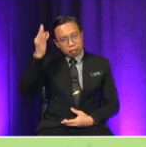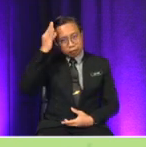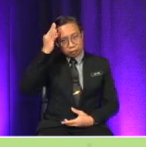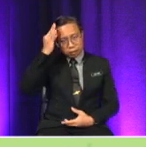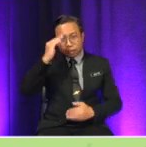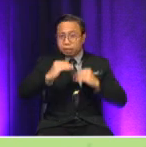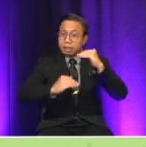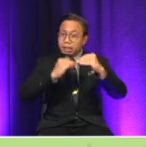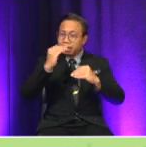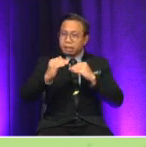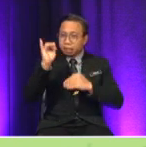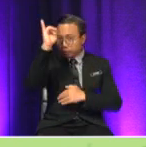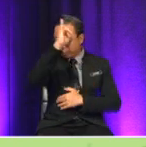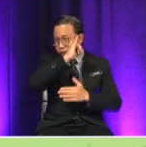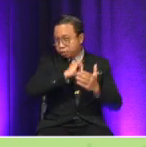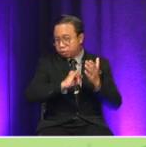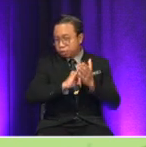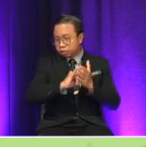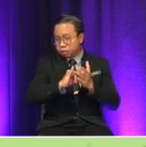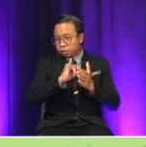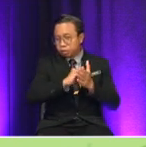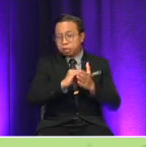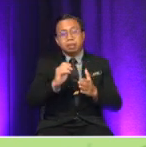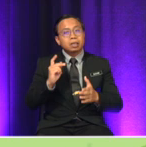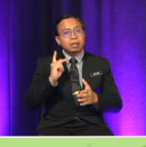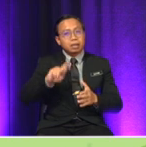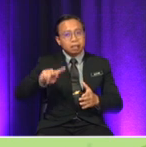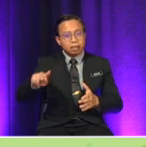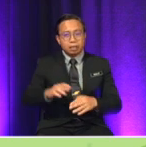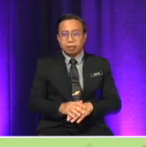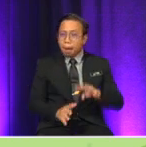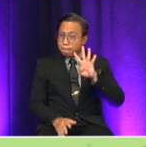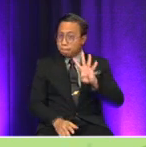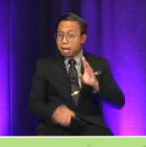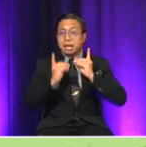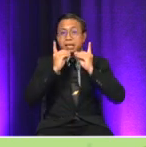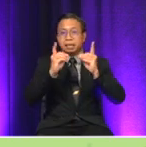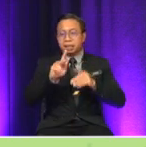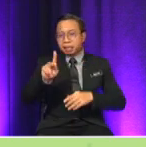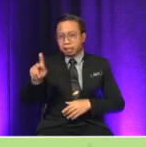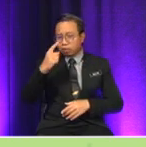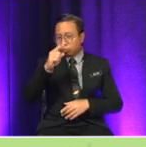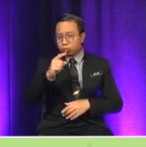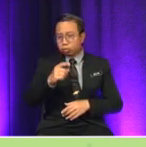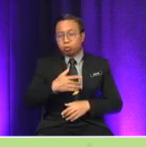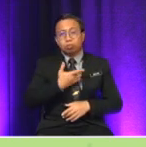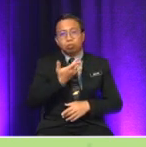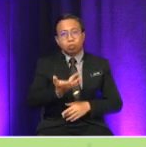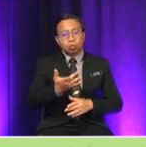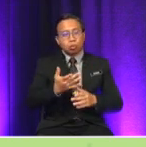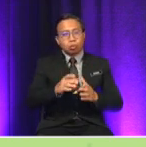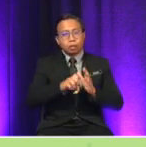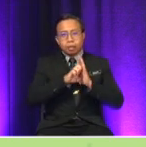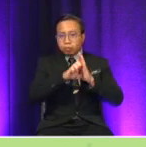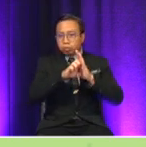daya imaginasi kanak-kanak terhadap persekitaran semenjadi. Keempat, mendidik kanak-kanak untuk menzahirkan emosi mereka melalui